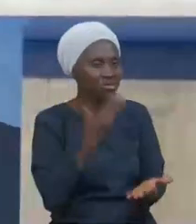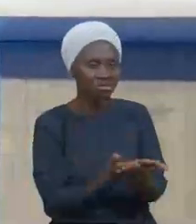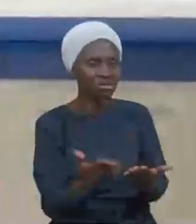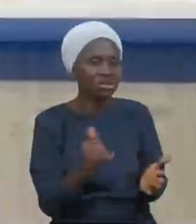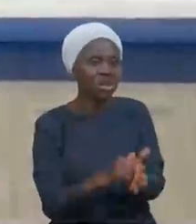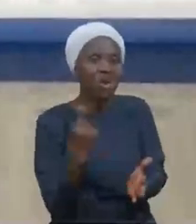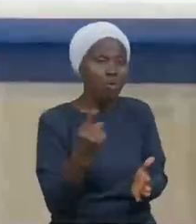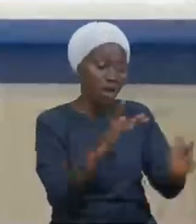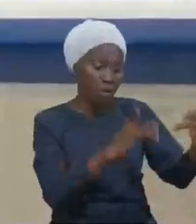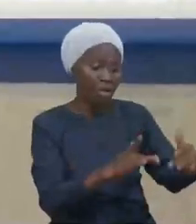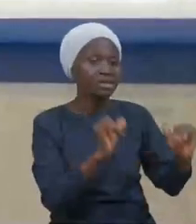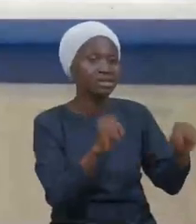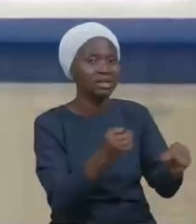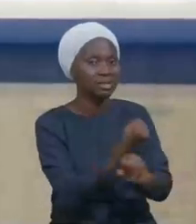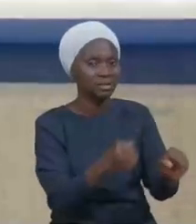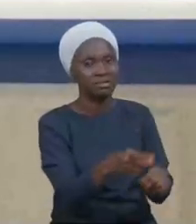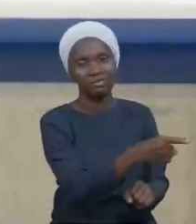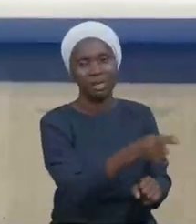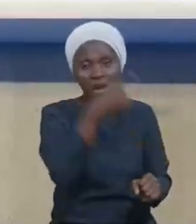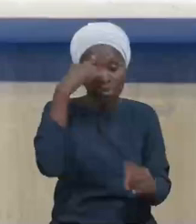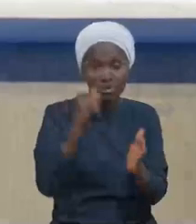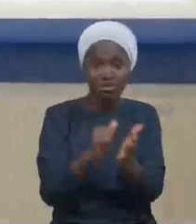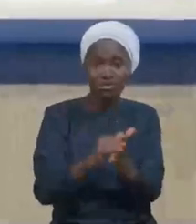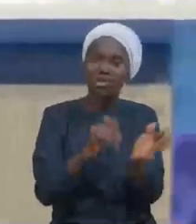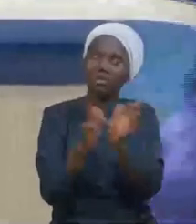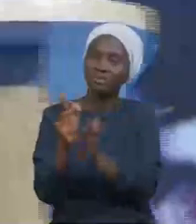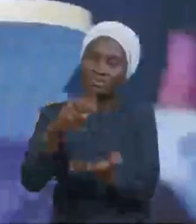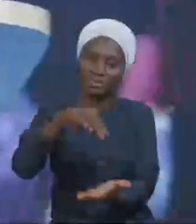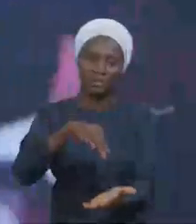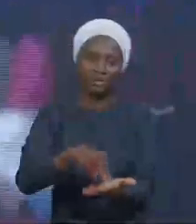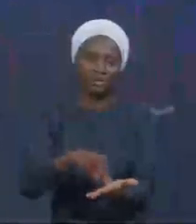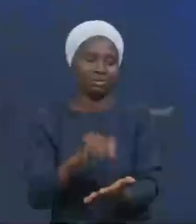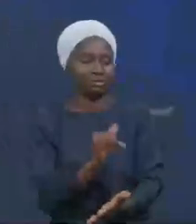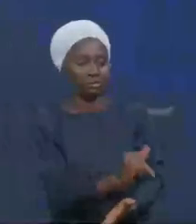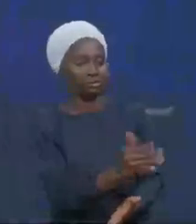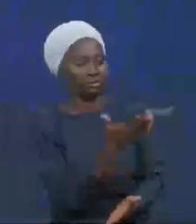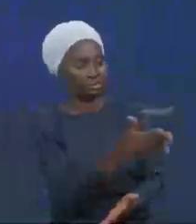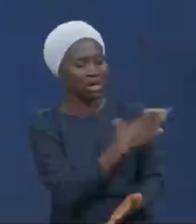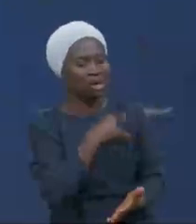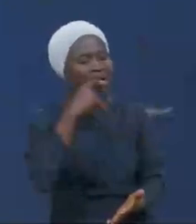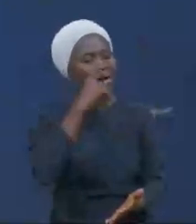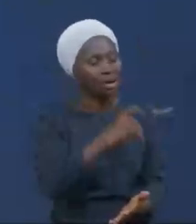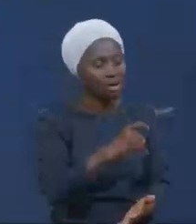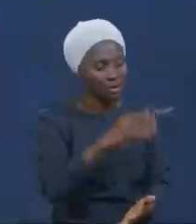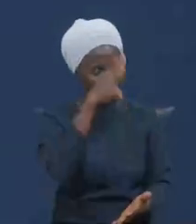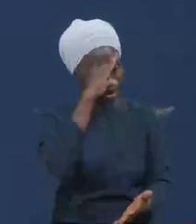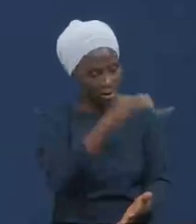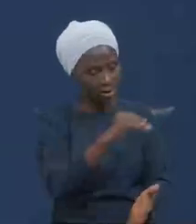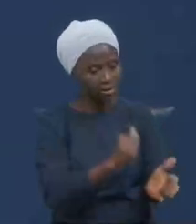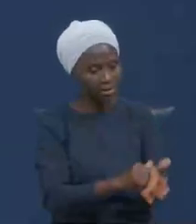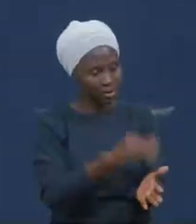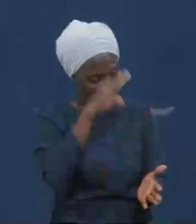Pour cela donc, il s'arrêta et dit, appelez-le. Ils